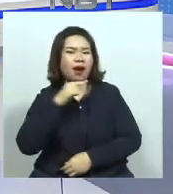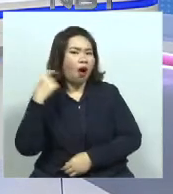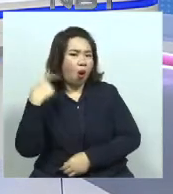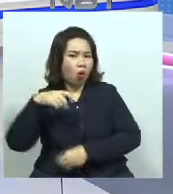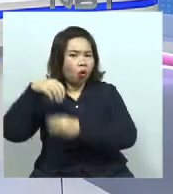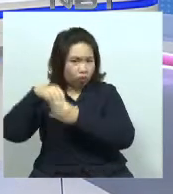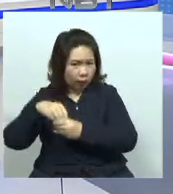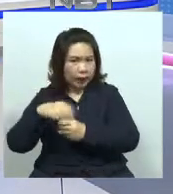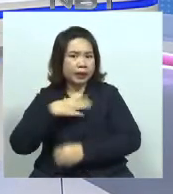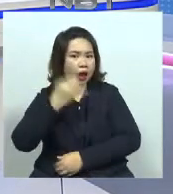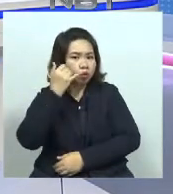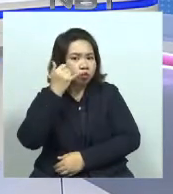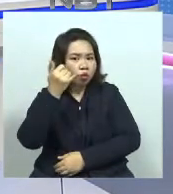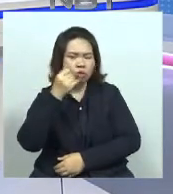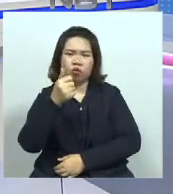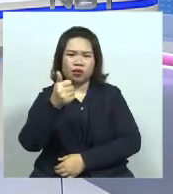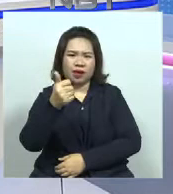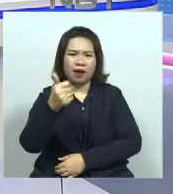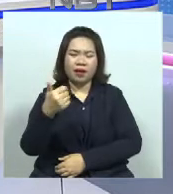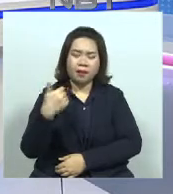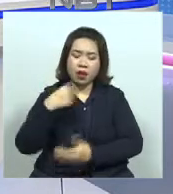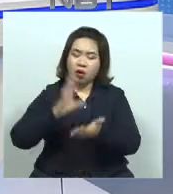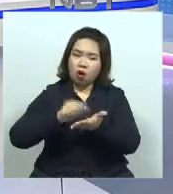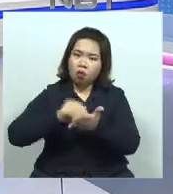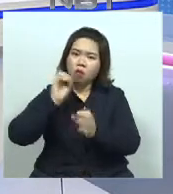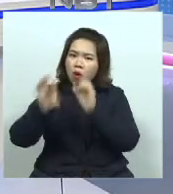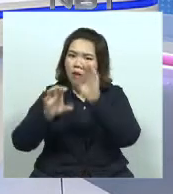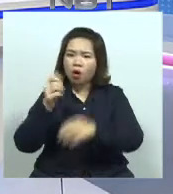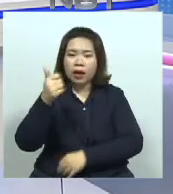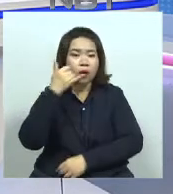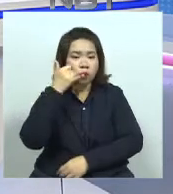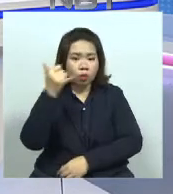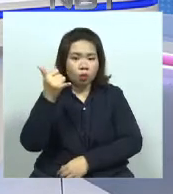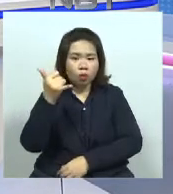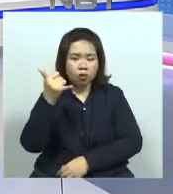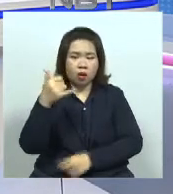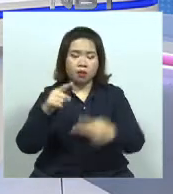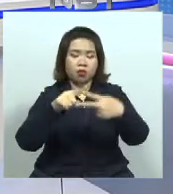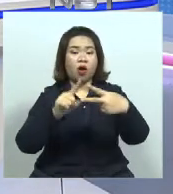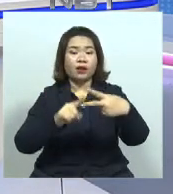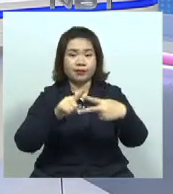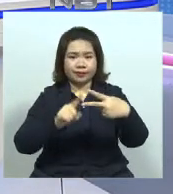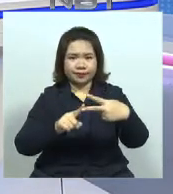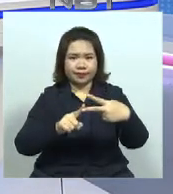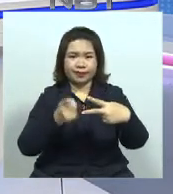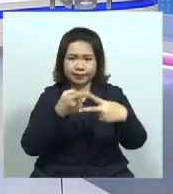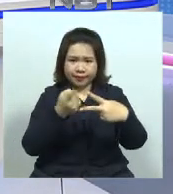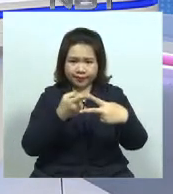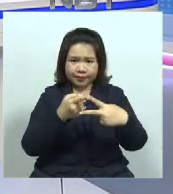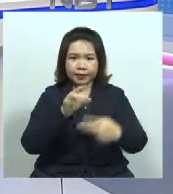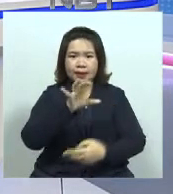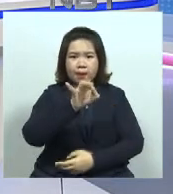ที่และต้องการสอบถามข้อมูลหรือว่าให้ข้อมูลใดๆนะคะสามารถโทรศัพท์ไปได้2หมายเลขนะคะหมายเลขแร